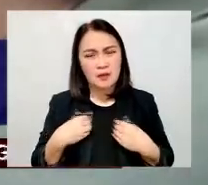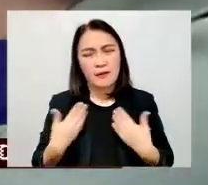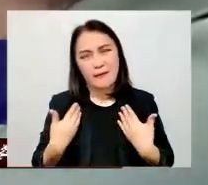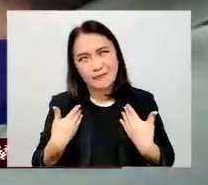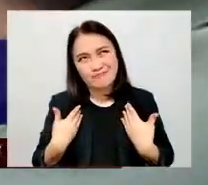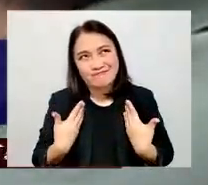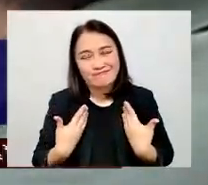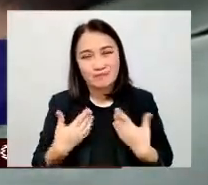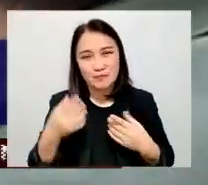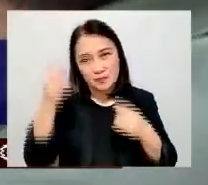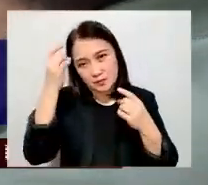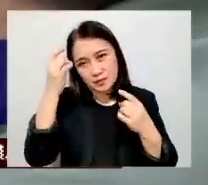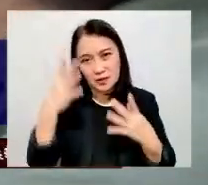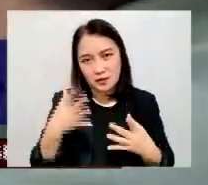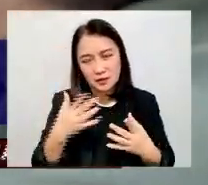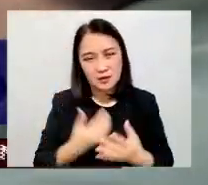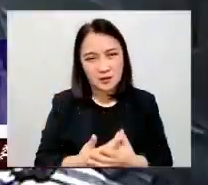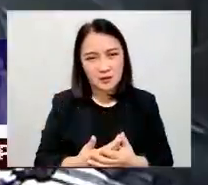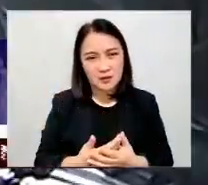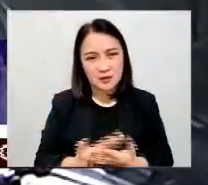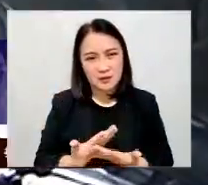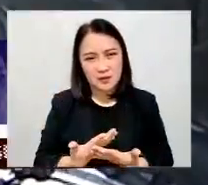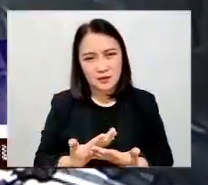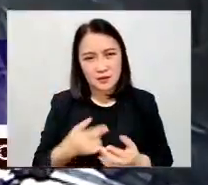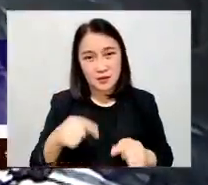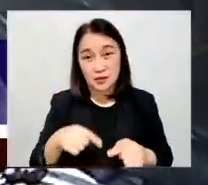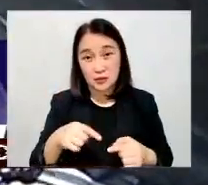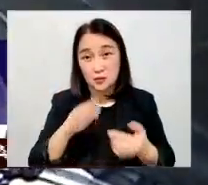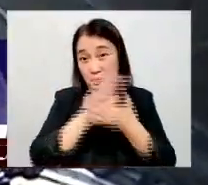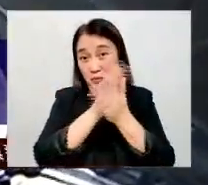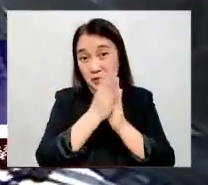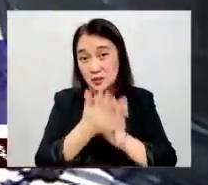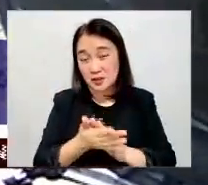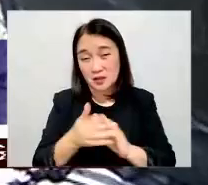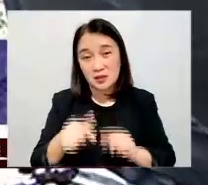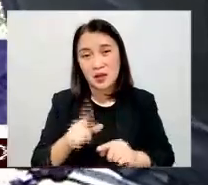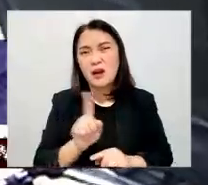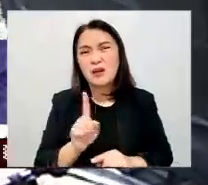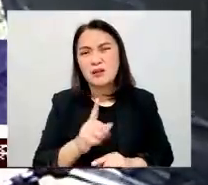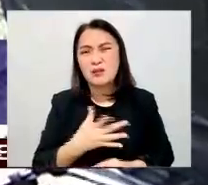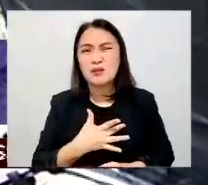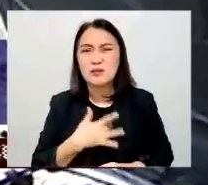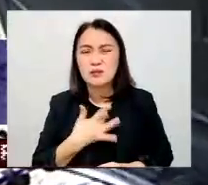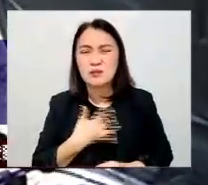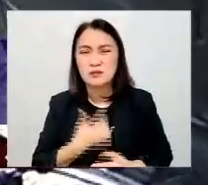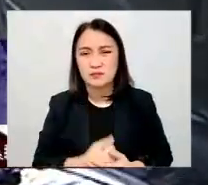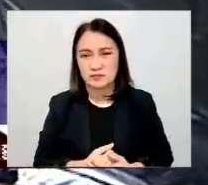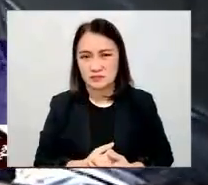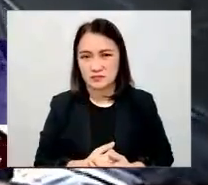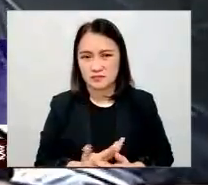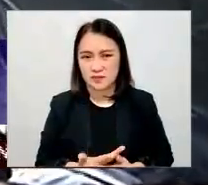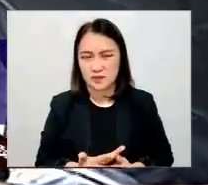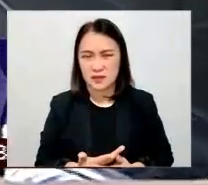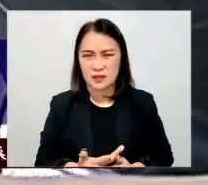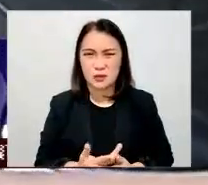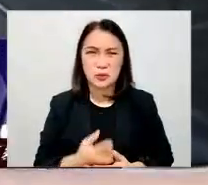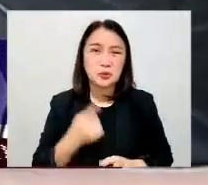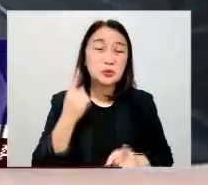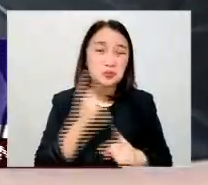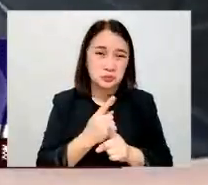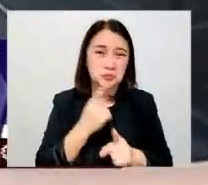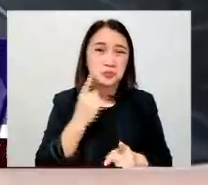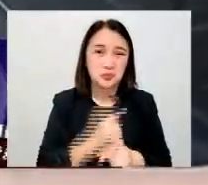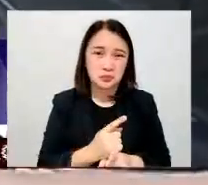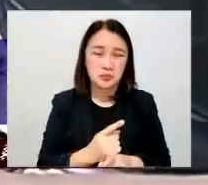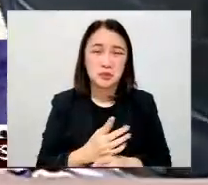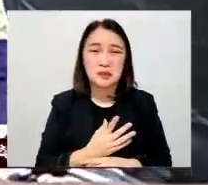sa katahimikan ng kanilang isla. Sir, natatakot ba kayo ngayon? Ano nararamdam? Ay, siyempre naman. Marami namang mga